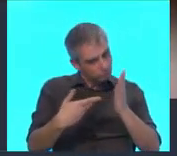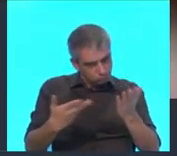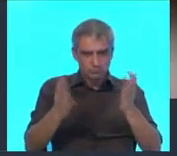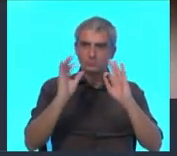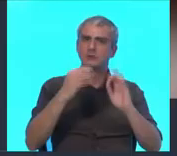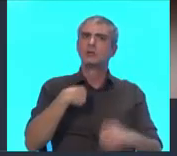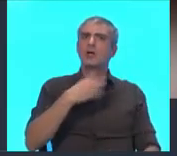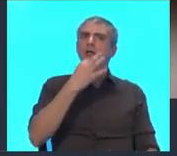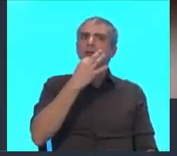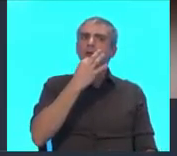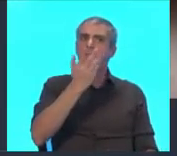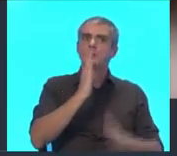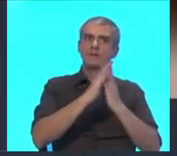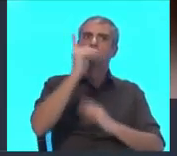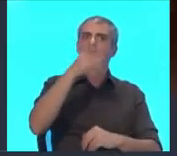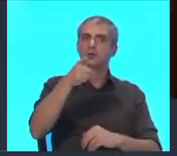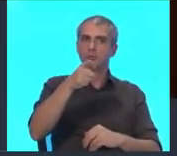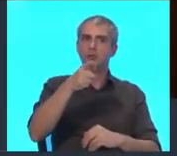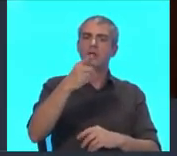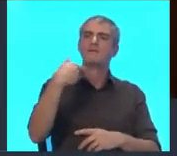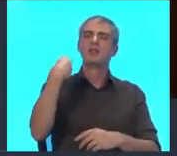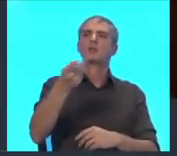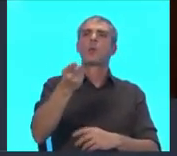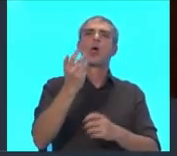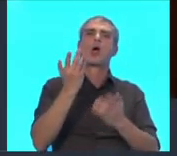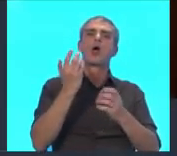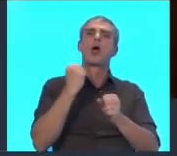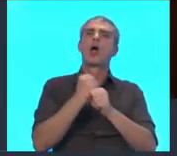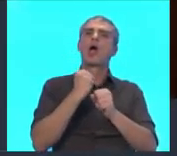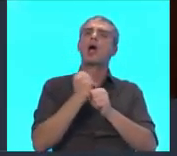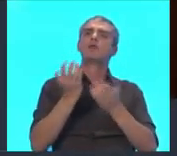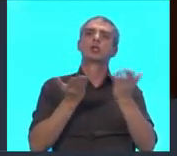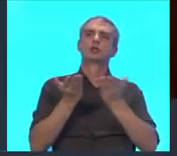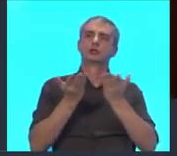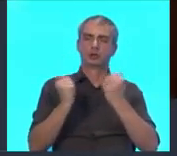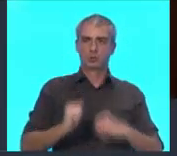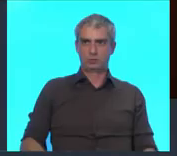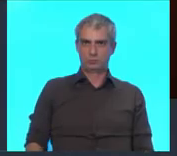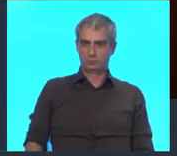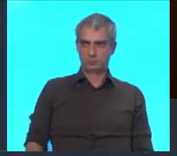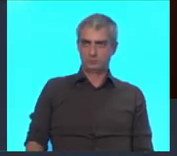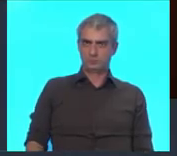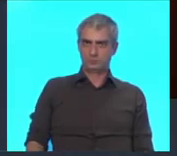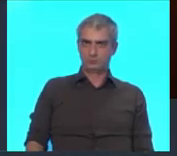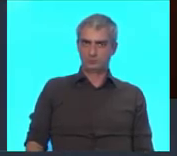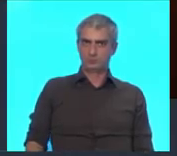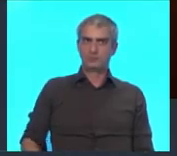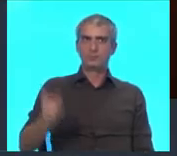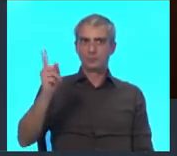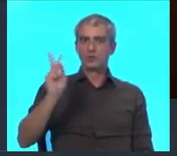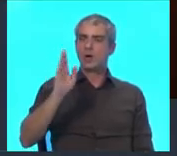to find him guilty and to sentence him to community service, which he could